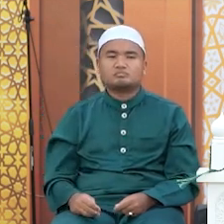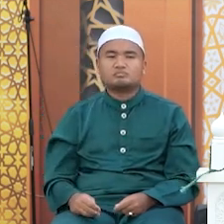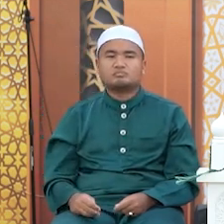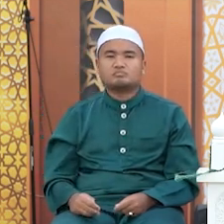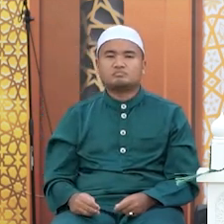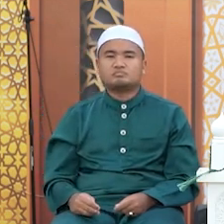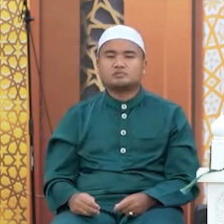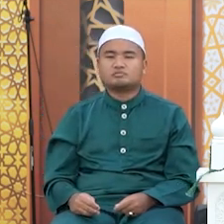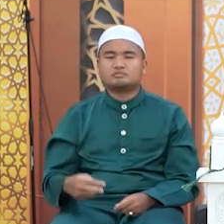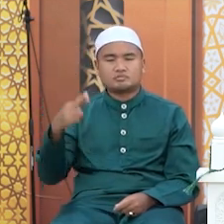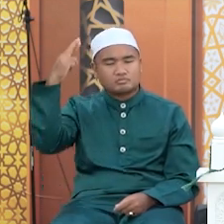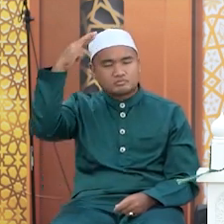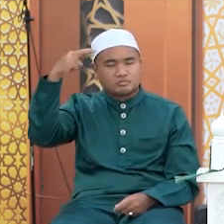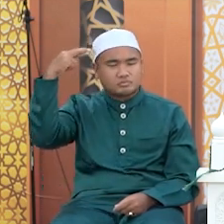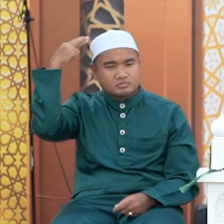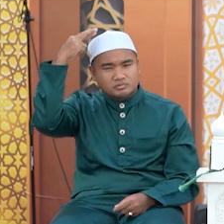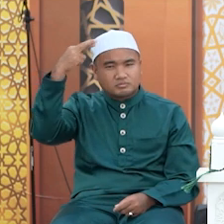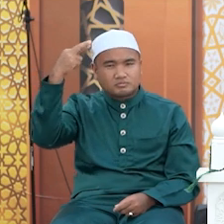Rasulullah sallallahu alaihi wasallam